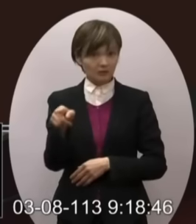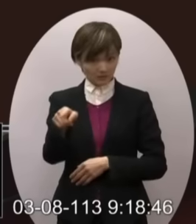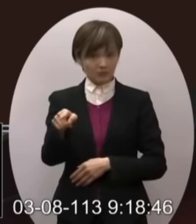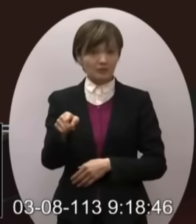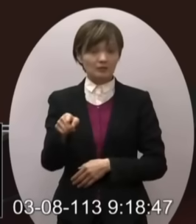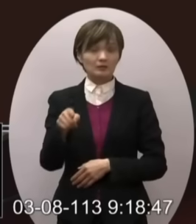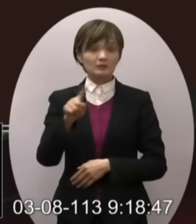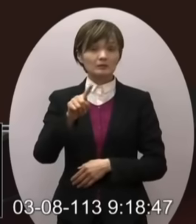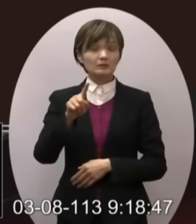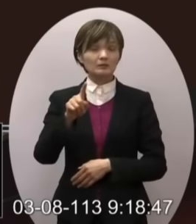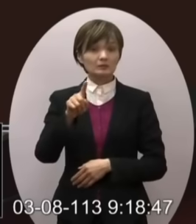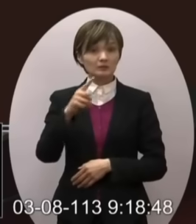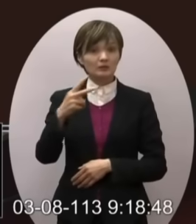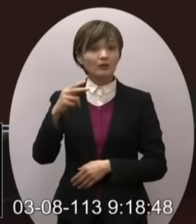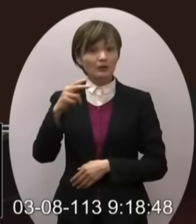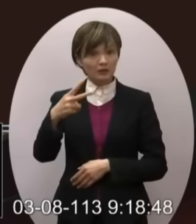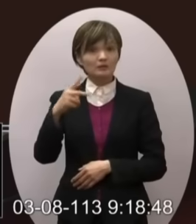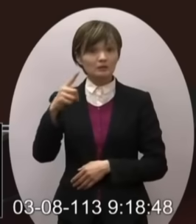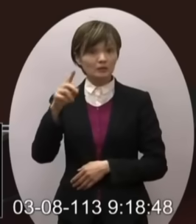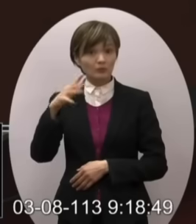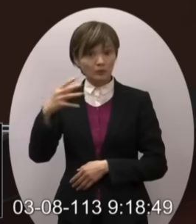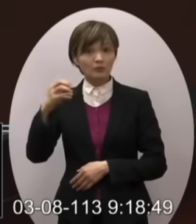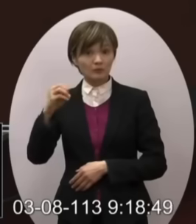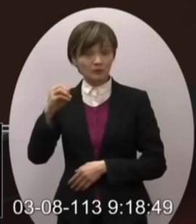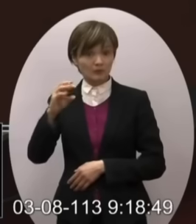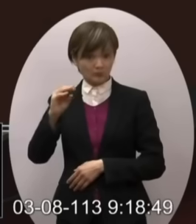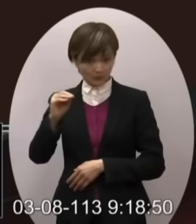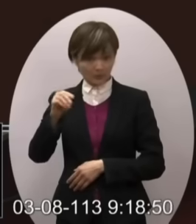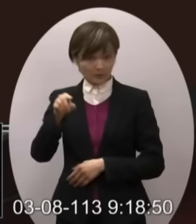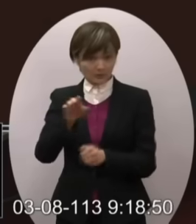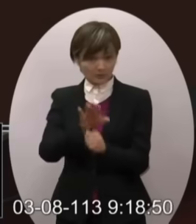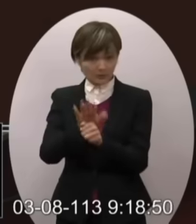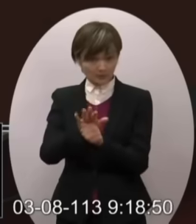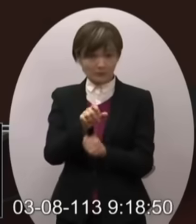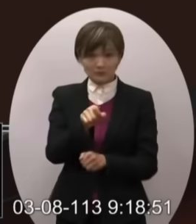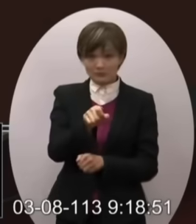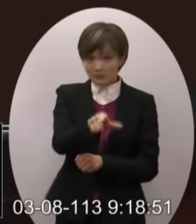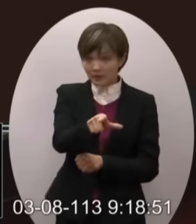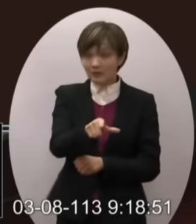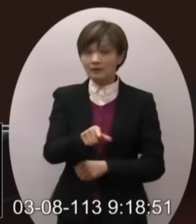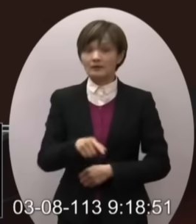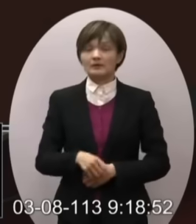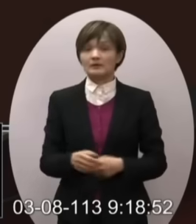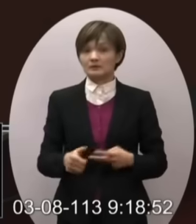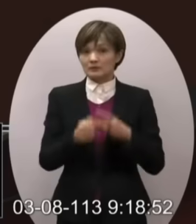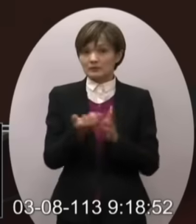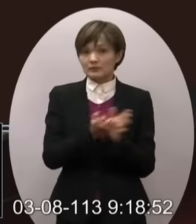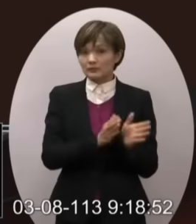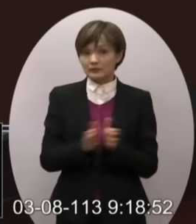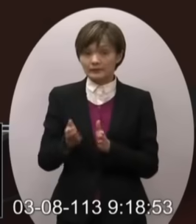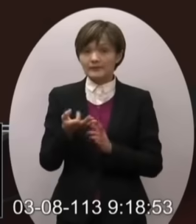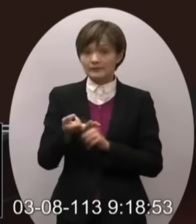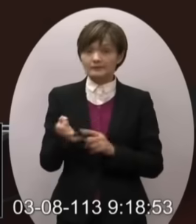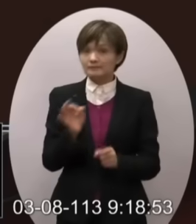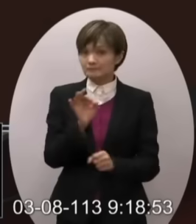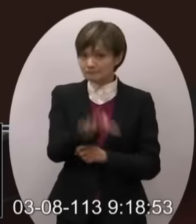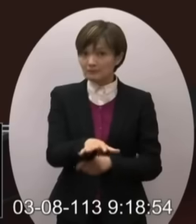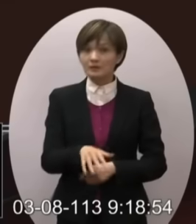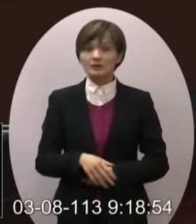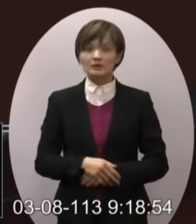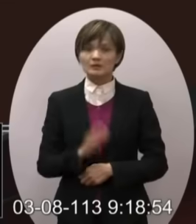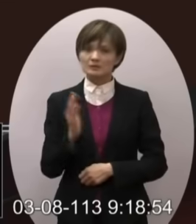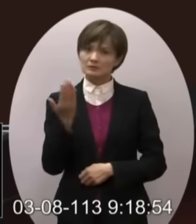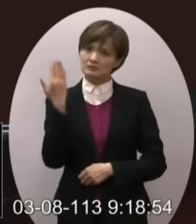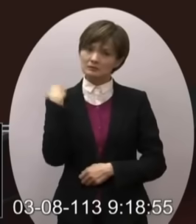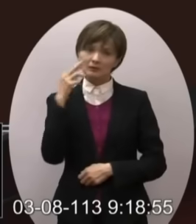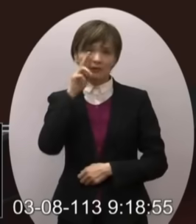2150万购置3061具密录器，但是过去所造成的错误谁该负